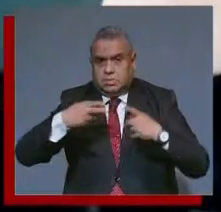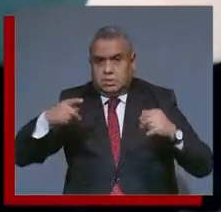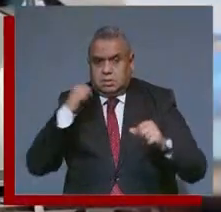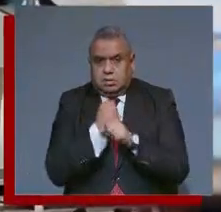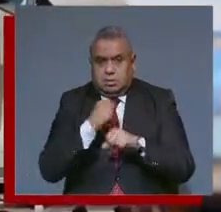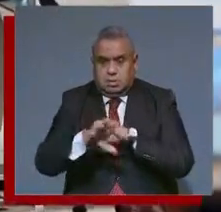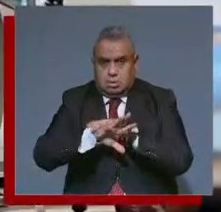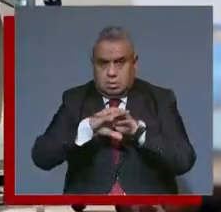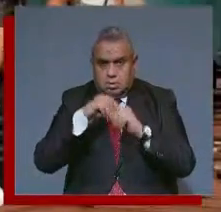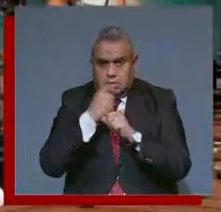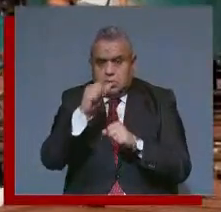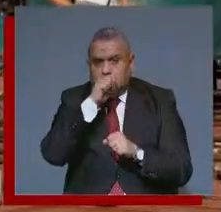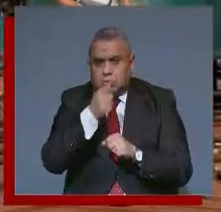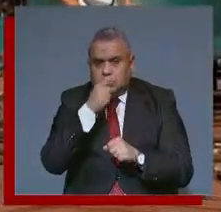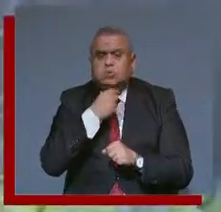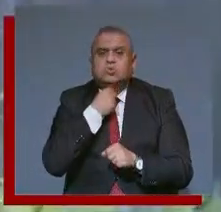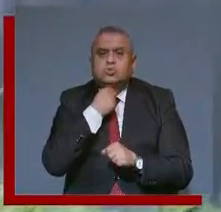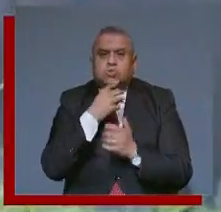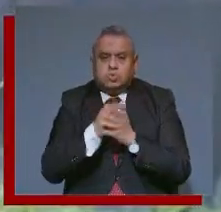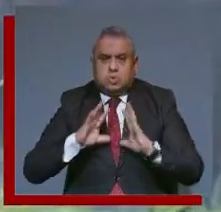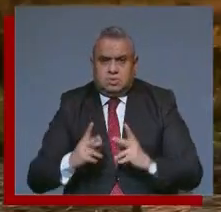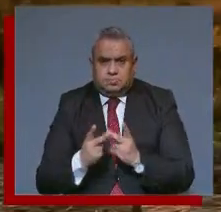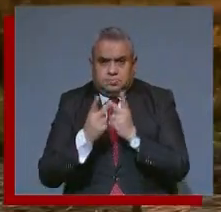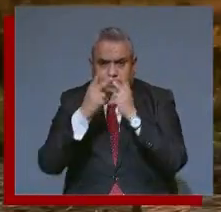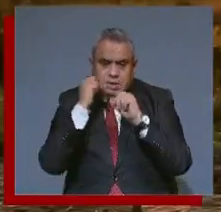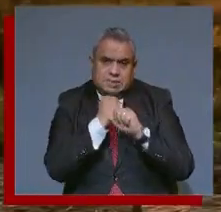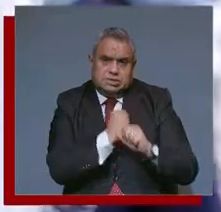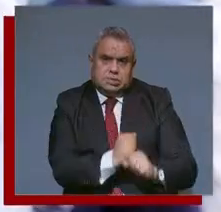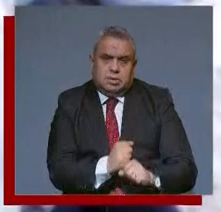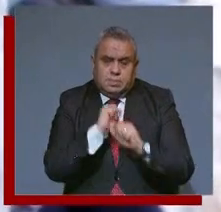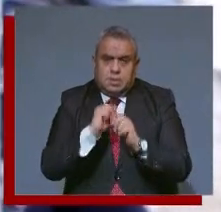أدت إلى عرقلة جهود التنمية الشاملة والمستدامة.